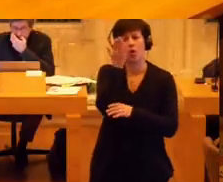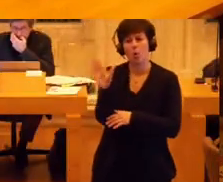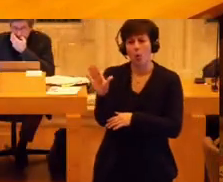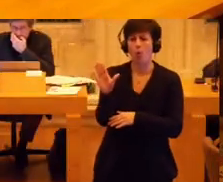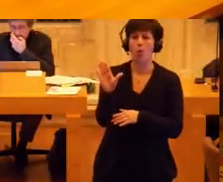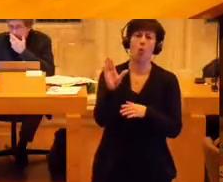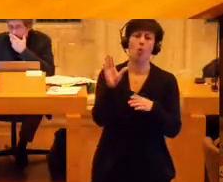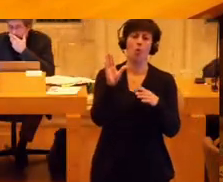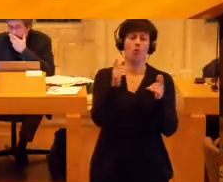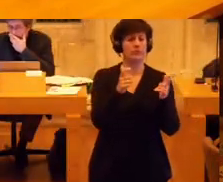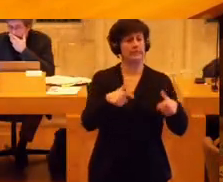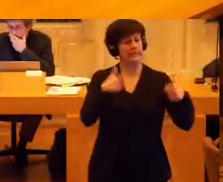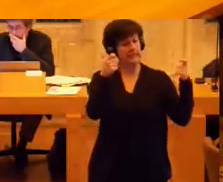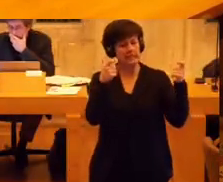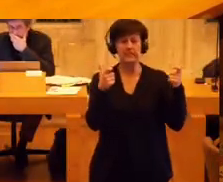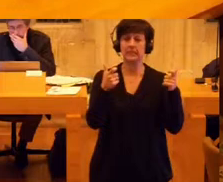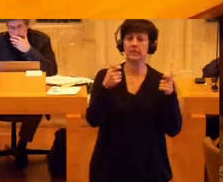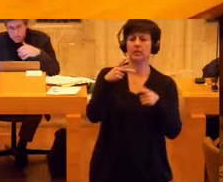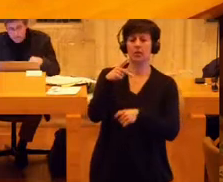on est dans le quartier